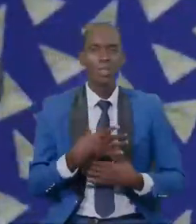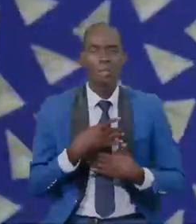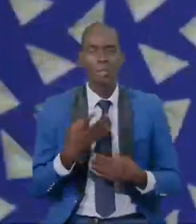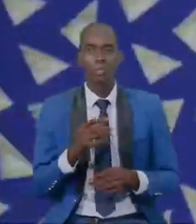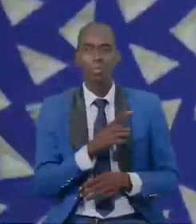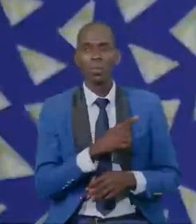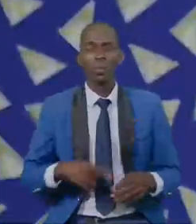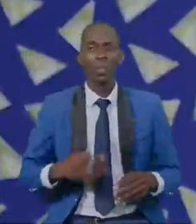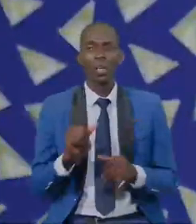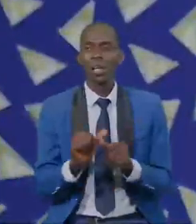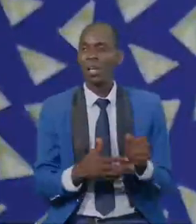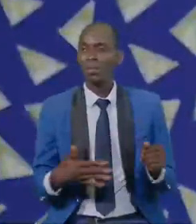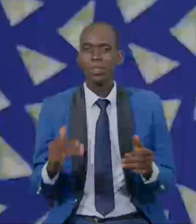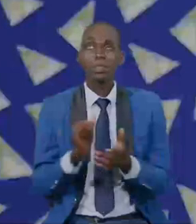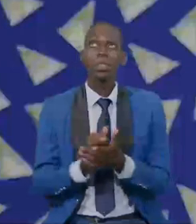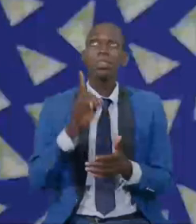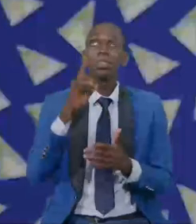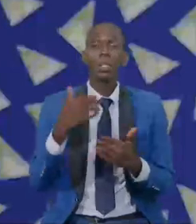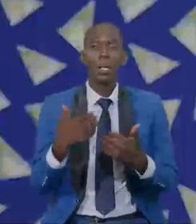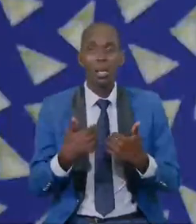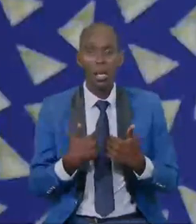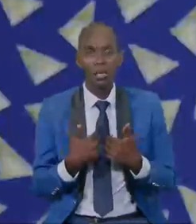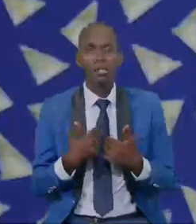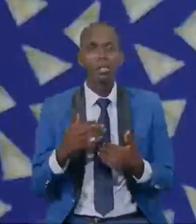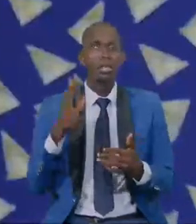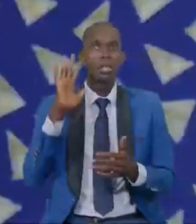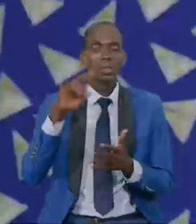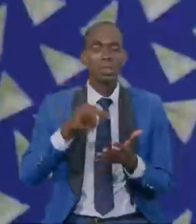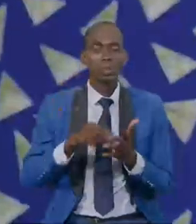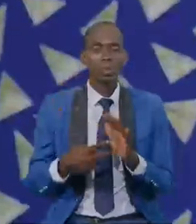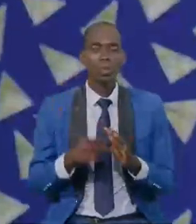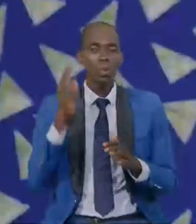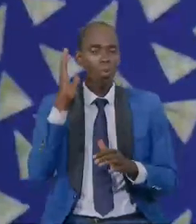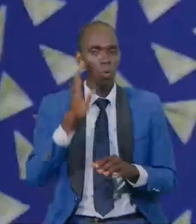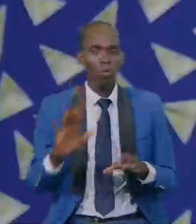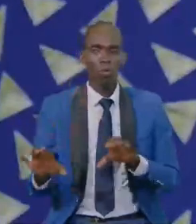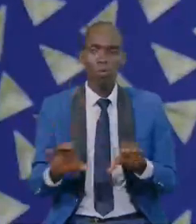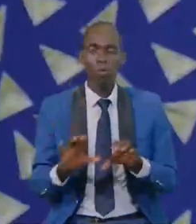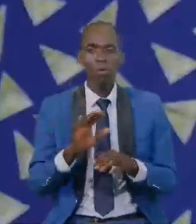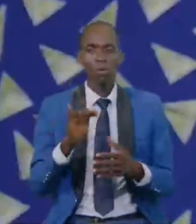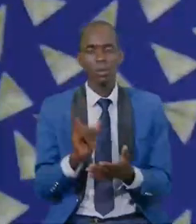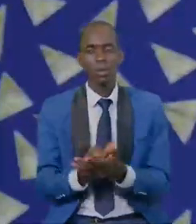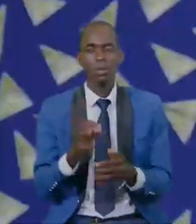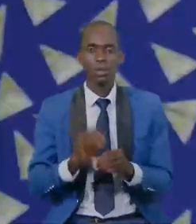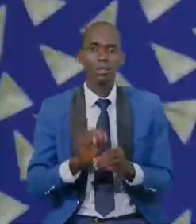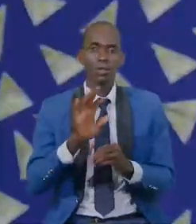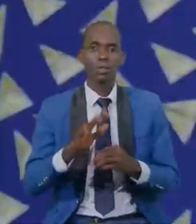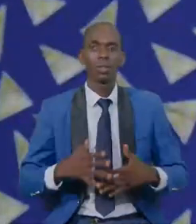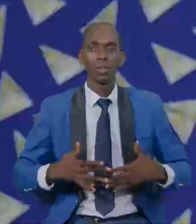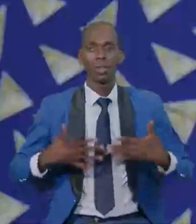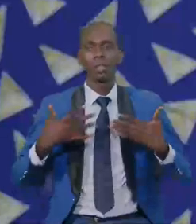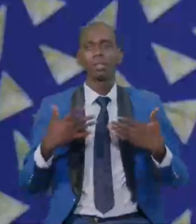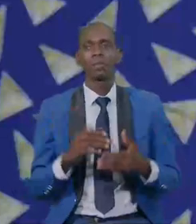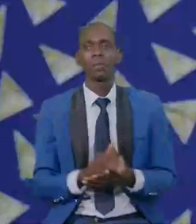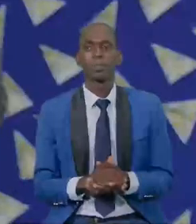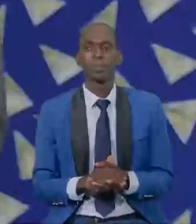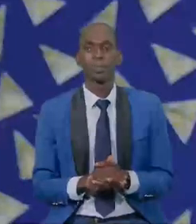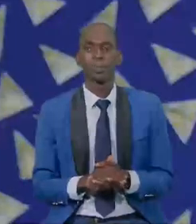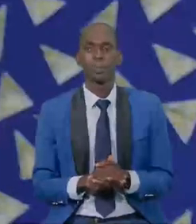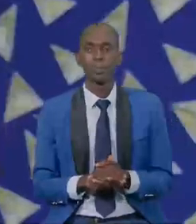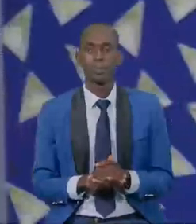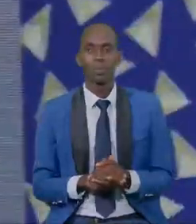and everything he has, his purpose will fulfill that in your life. L'intérêt, l'objectif du Seigneur, tout